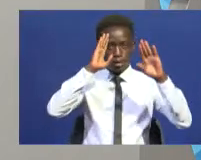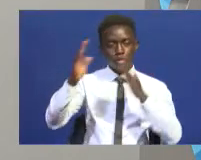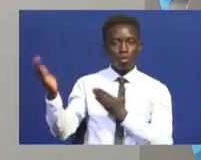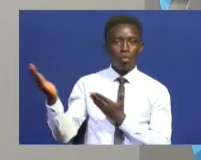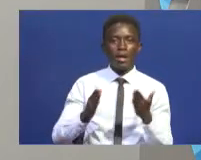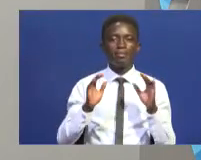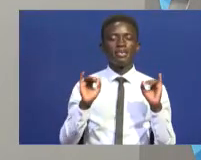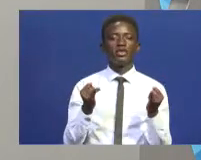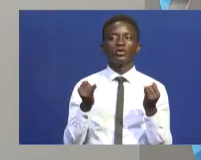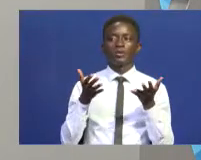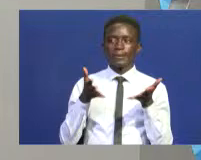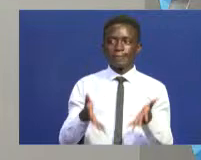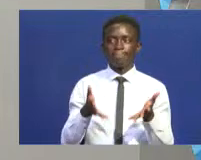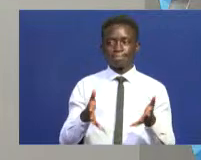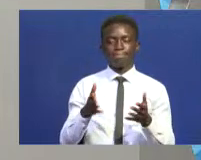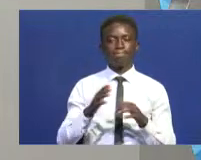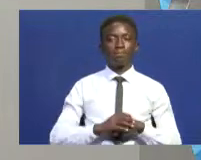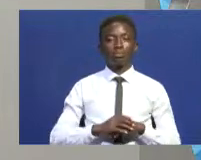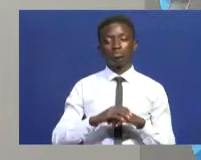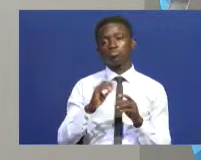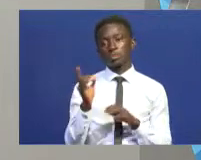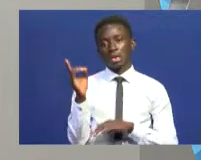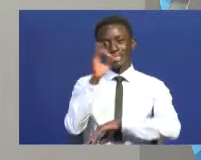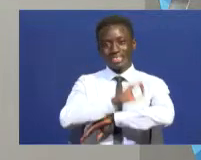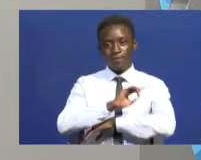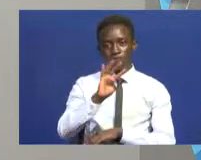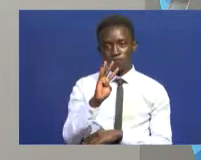ya Channel 1, ikiwa ni siku ya 4 mwezi wa 4 mwaka